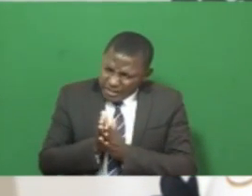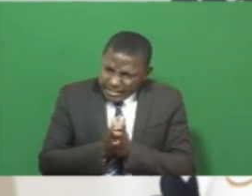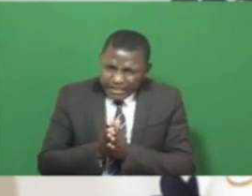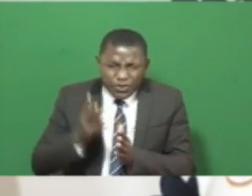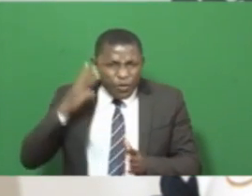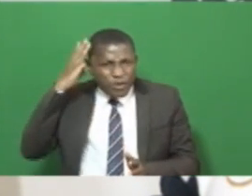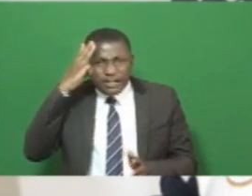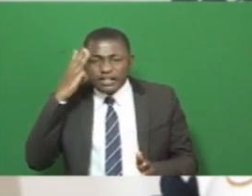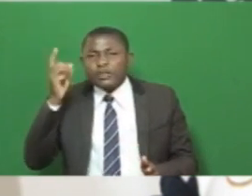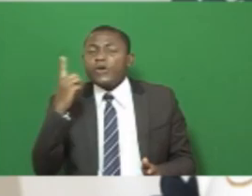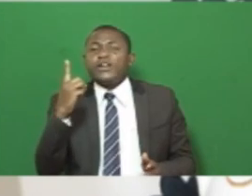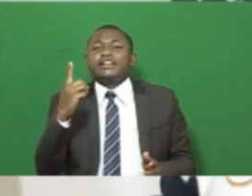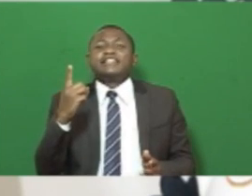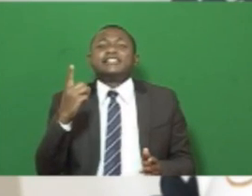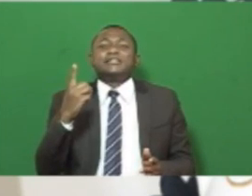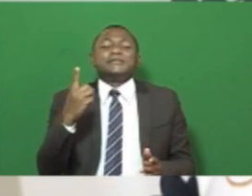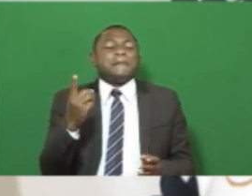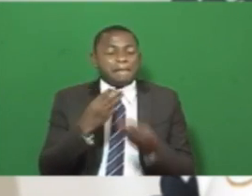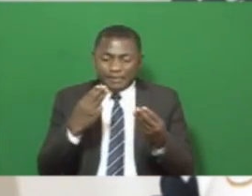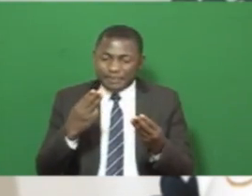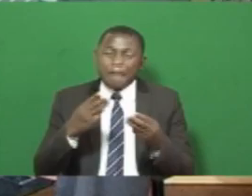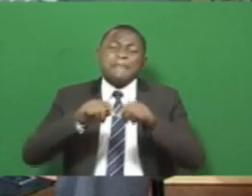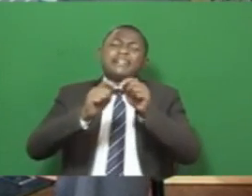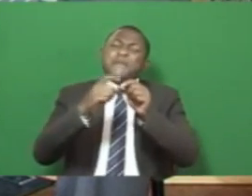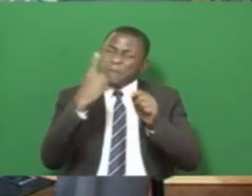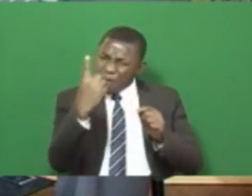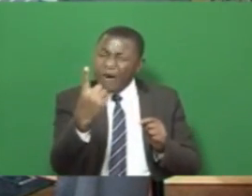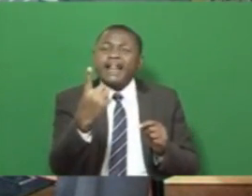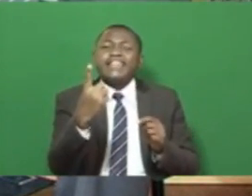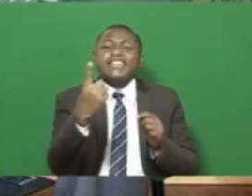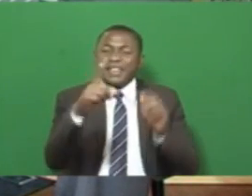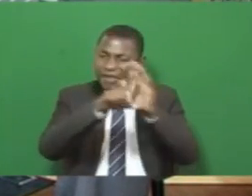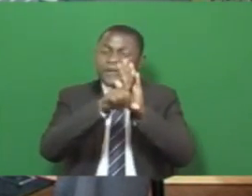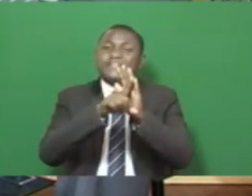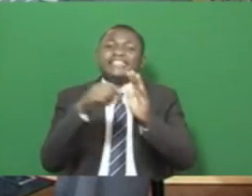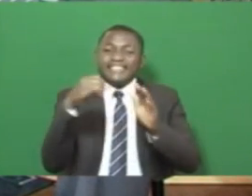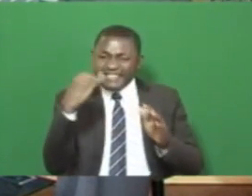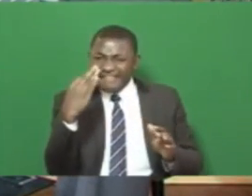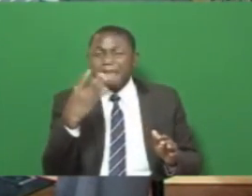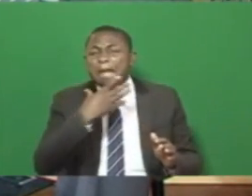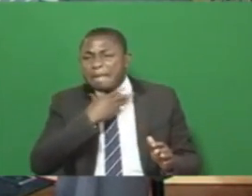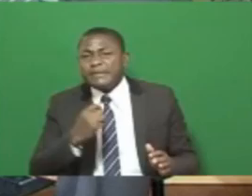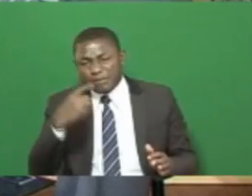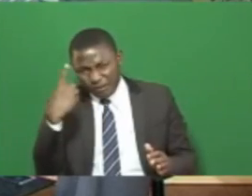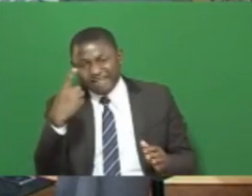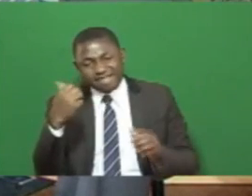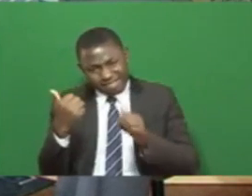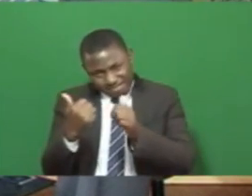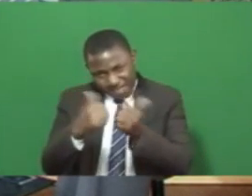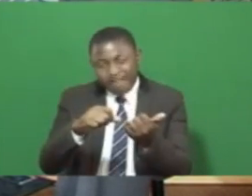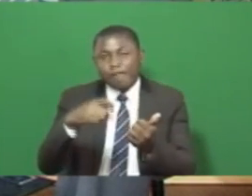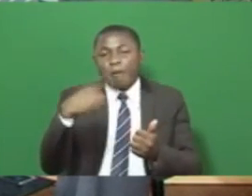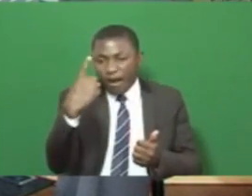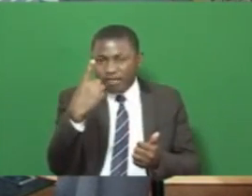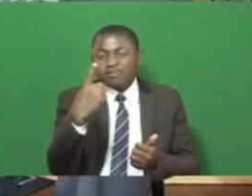chano ngovavarira pamutende kumugonesa kuti kora mutemo 1 chete. All right. Wosa akakuita iwo kasoni kuti uchikore mutemo